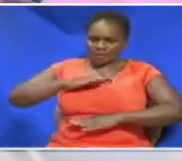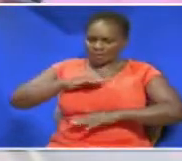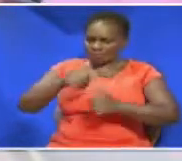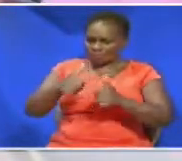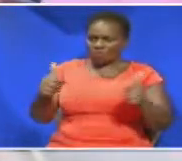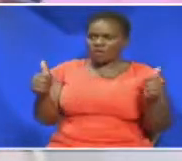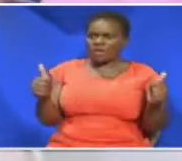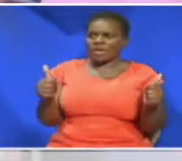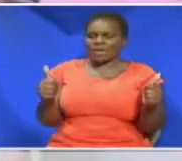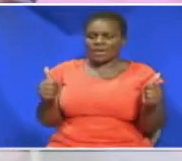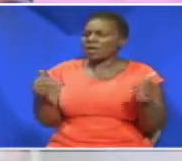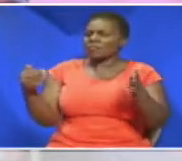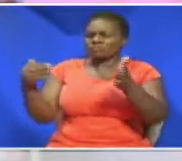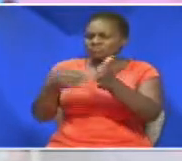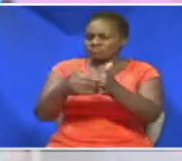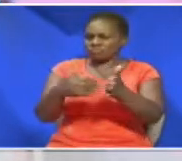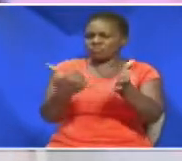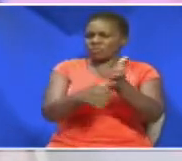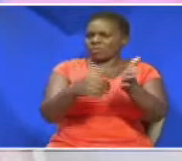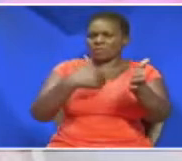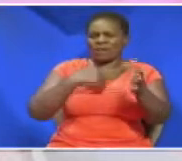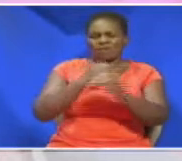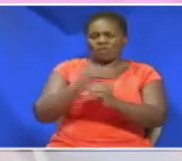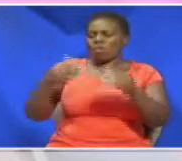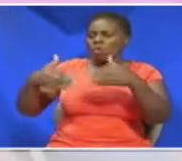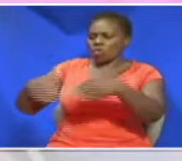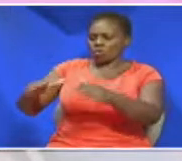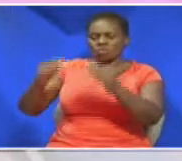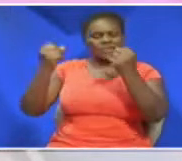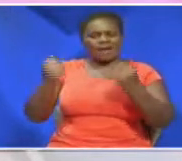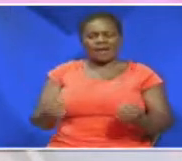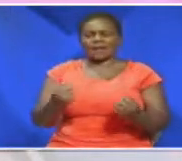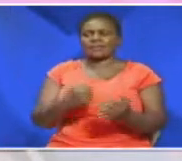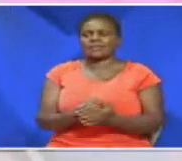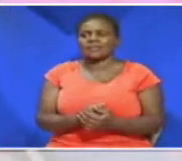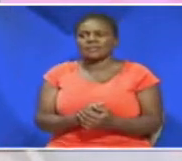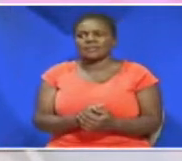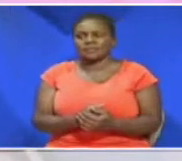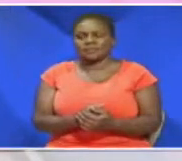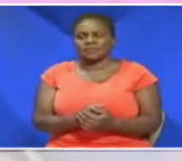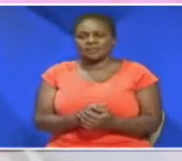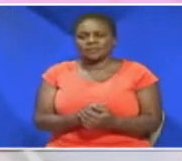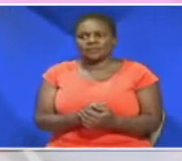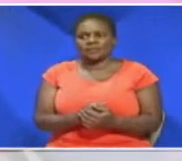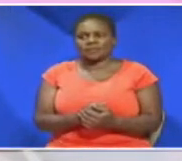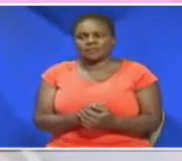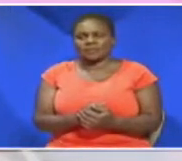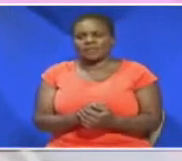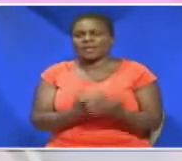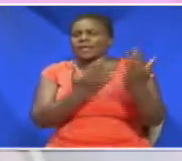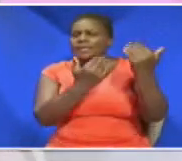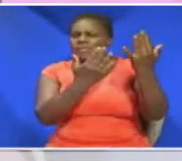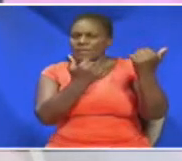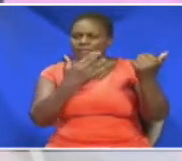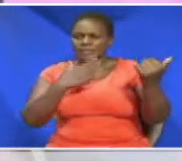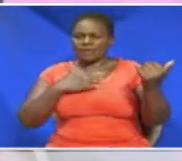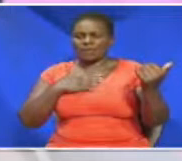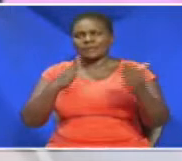Shuriki katika miwezwa iki nchi ni ni kub情況pe